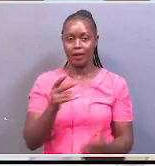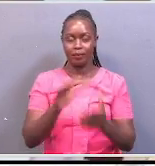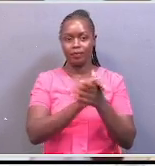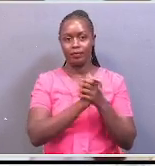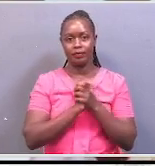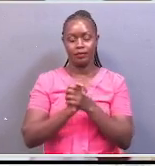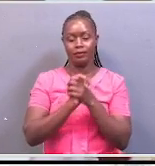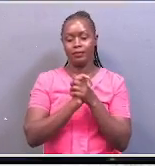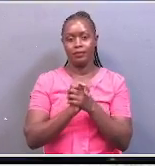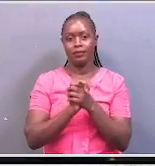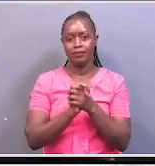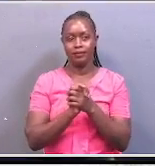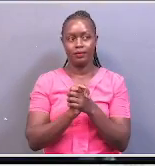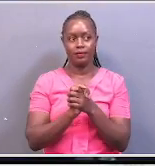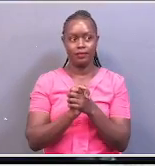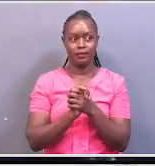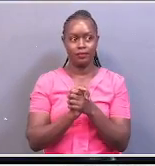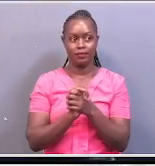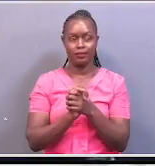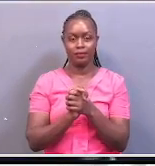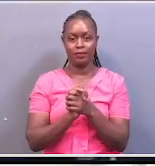moriega.